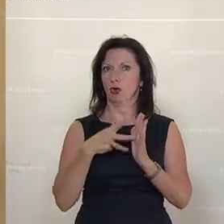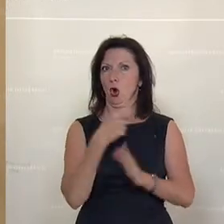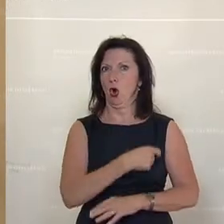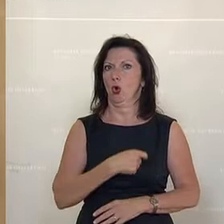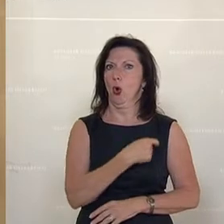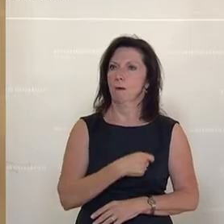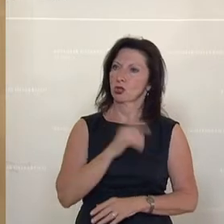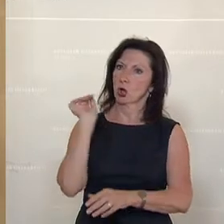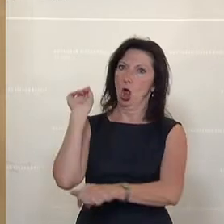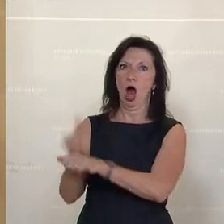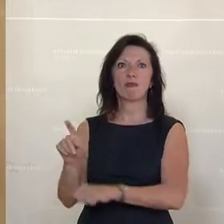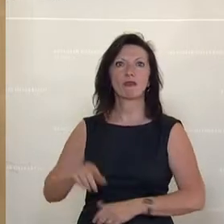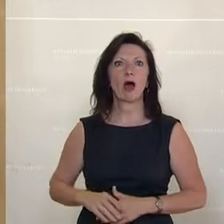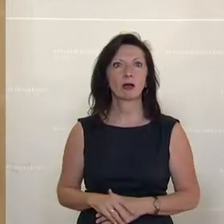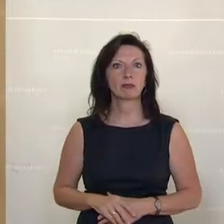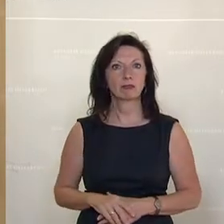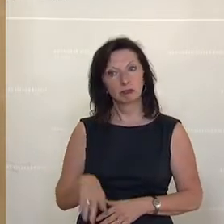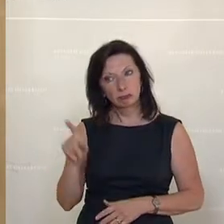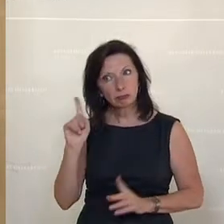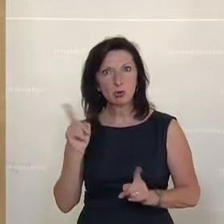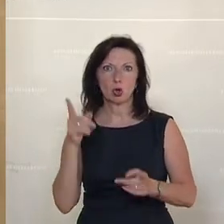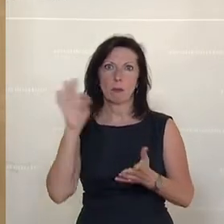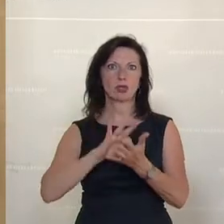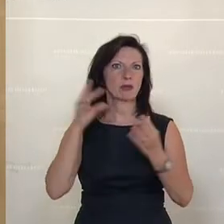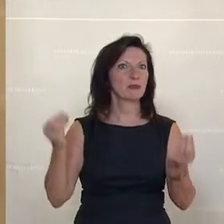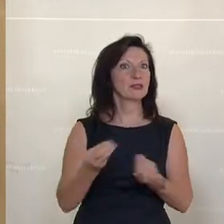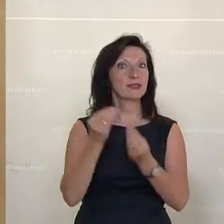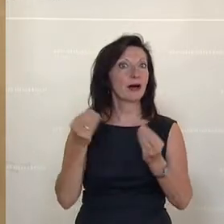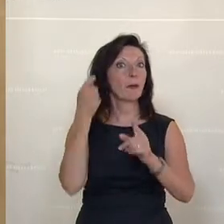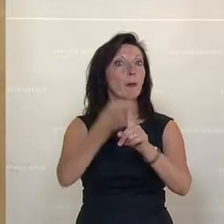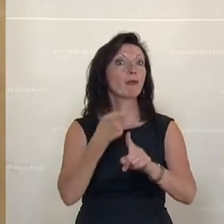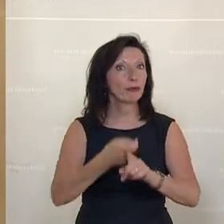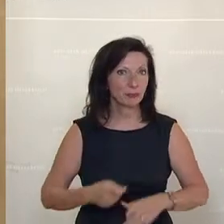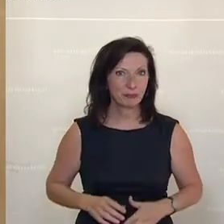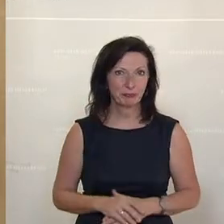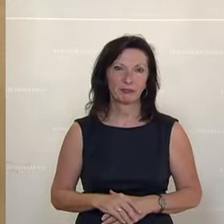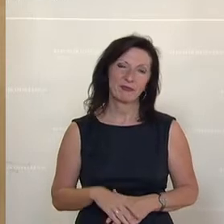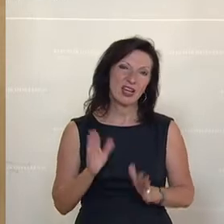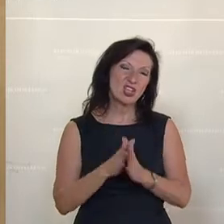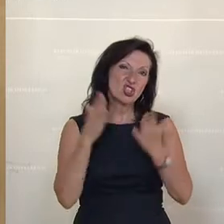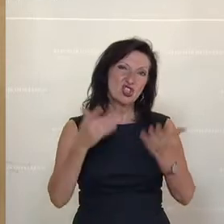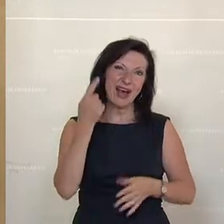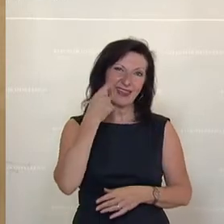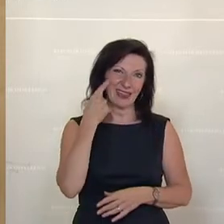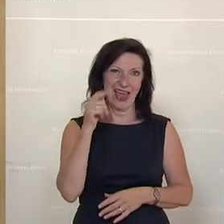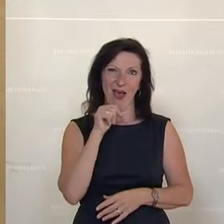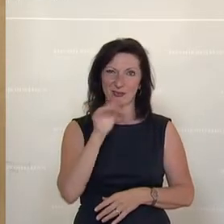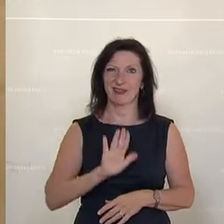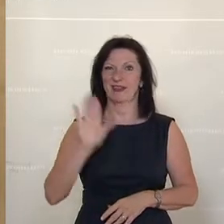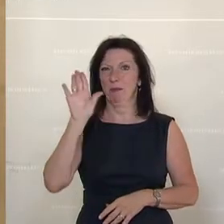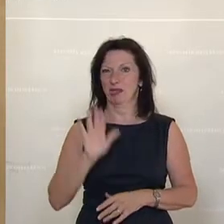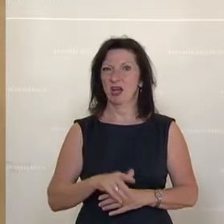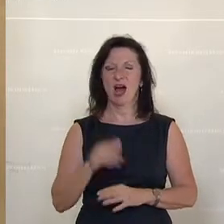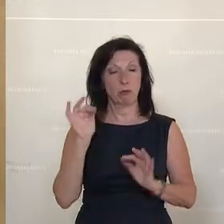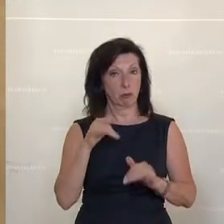damit beauftragen, gewisse Sachverhalte auch zu prüfen. Ja, ein bisschen schade, dass die NEOS nicht dabei sind, muss aber sagen, die NEOS